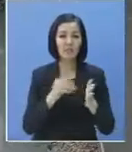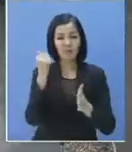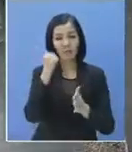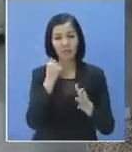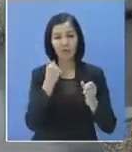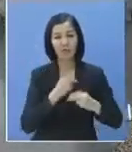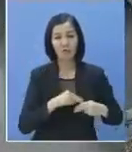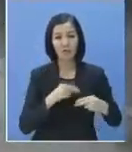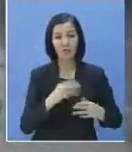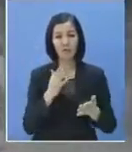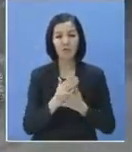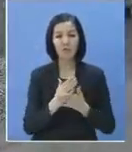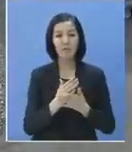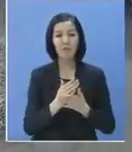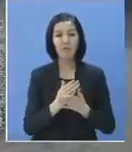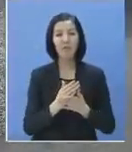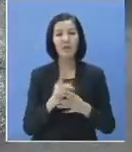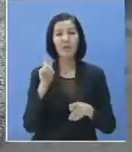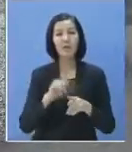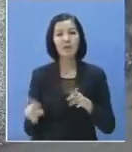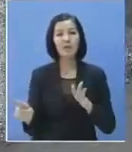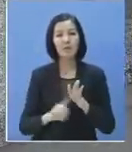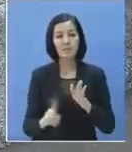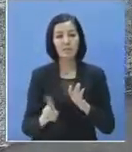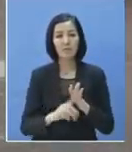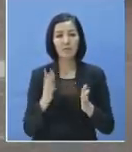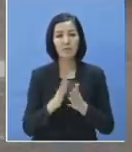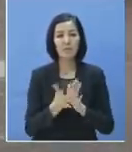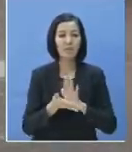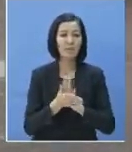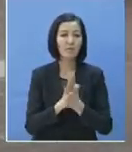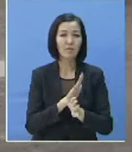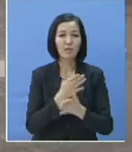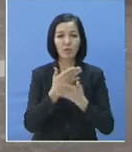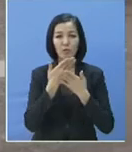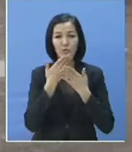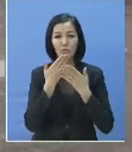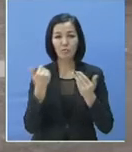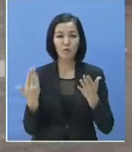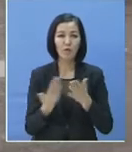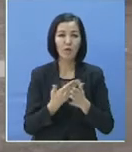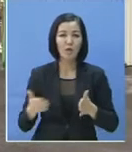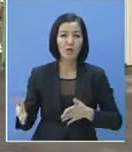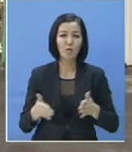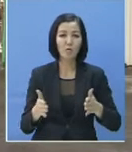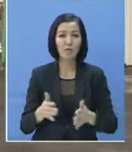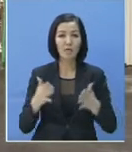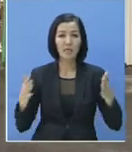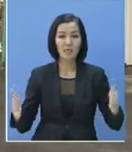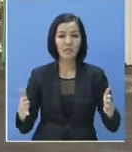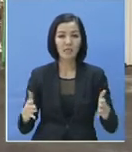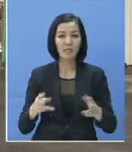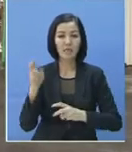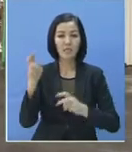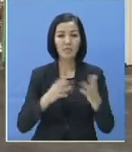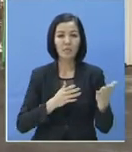тұр. Тиісінше көліктер тез келіп кетіп жатыр. Кептеліс болмауына жаңа жолда сеп. Кеңейтілгенде зауытқа кіретін